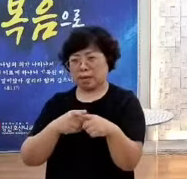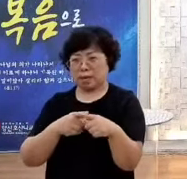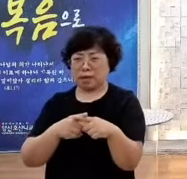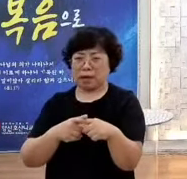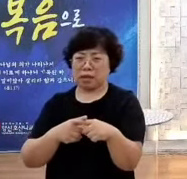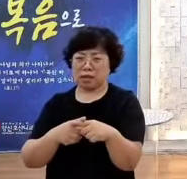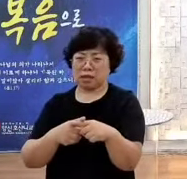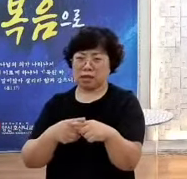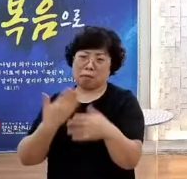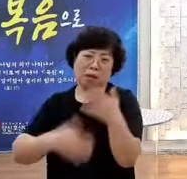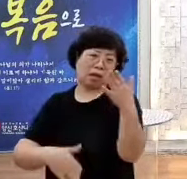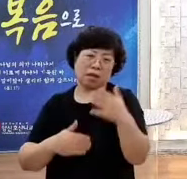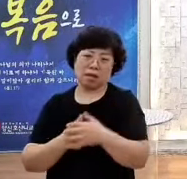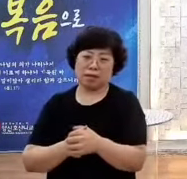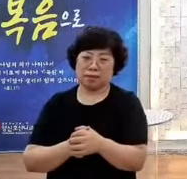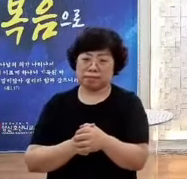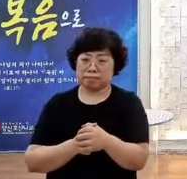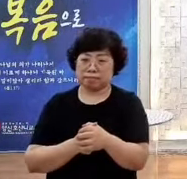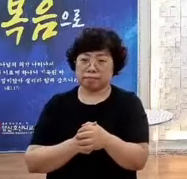반은 빠졌다는 말이에요.